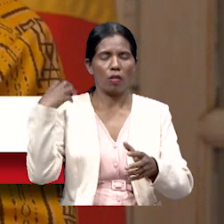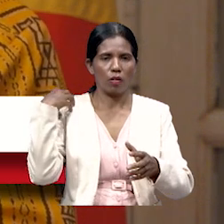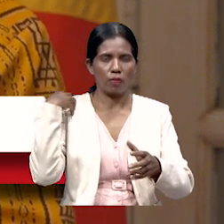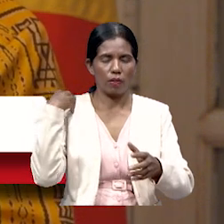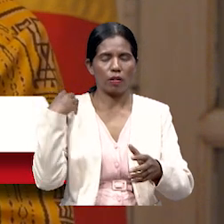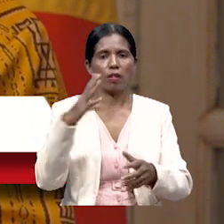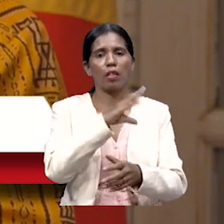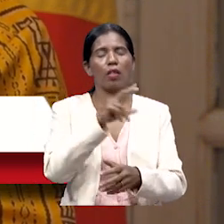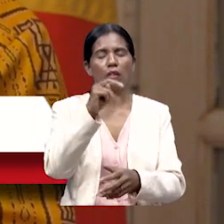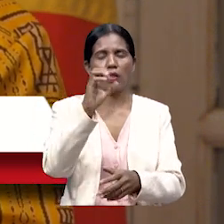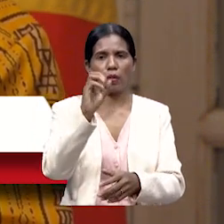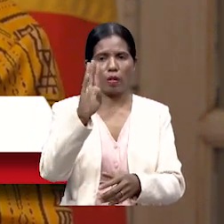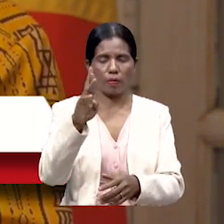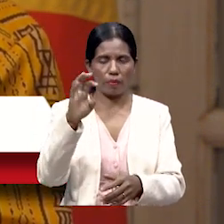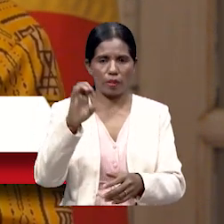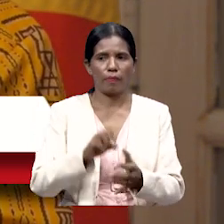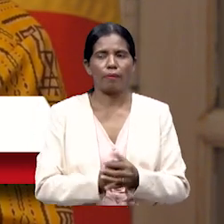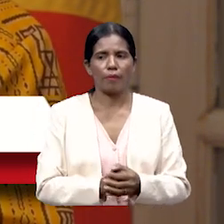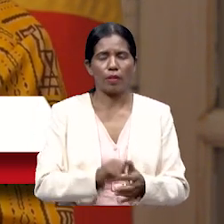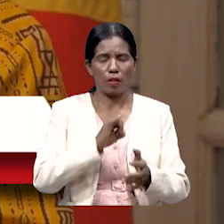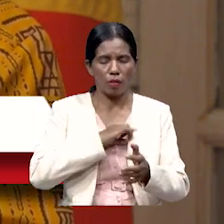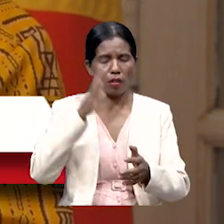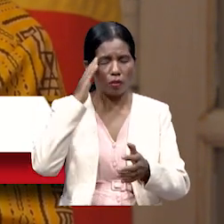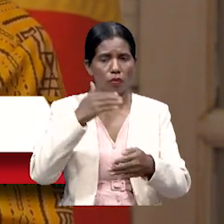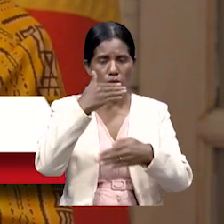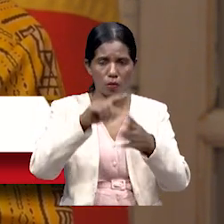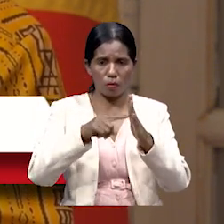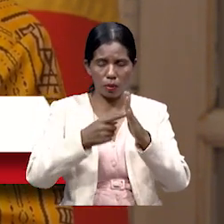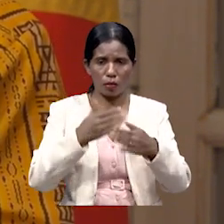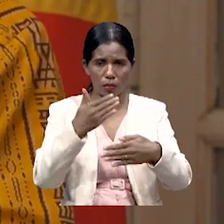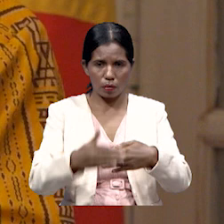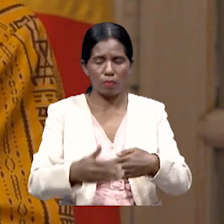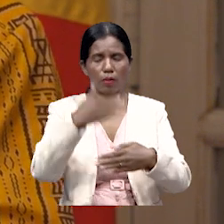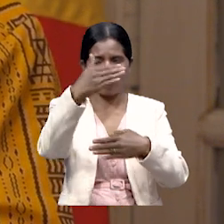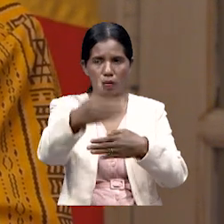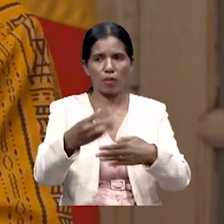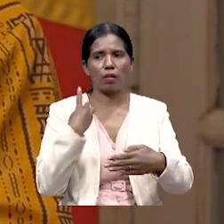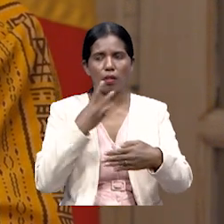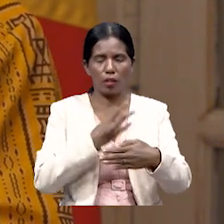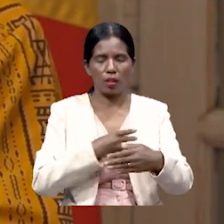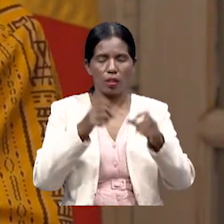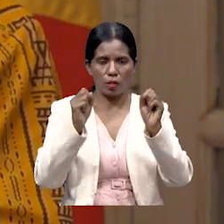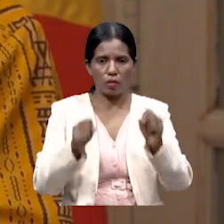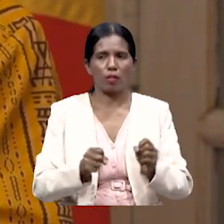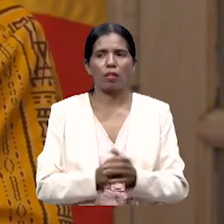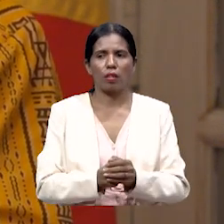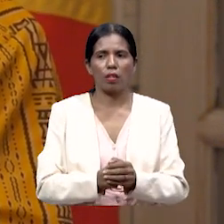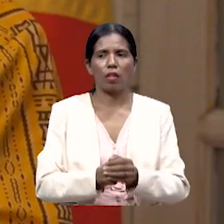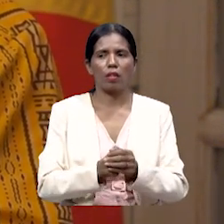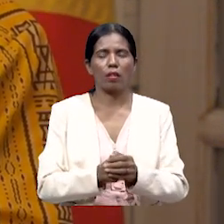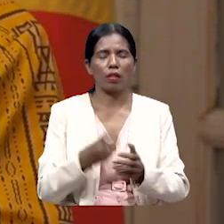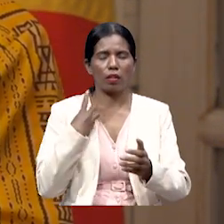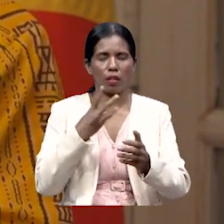nolakaan. Awe ya tak posi oi ba oi, kita harus melakukan perlawanan amizad dari